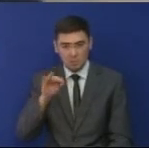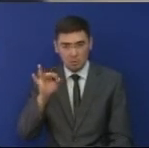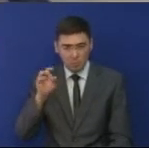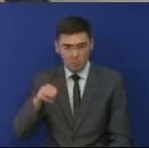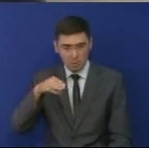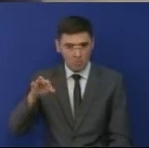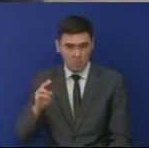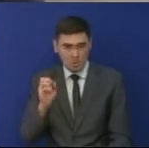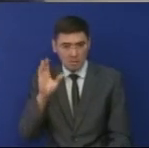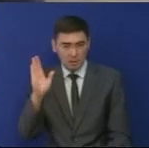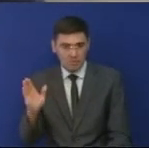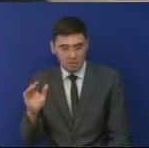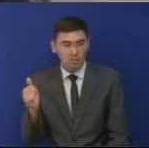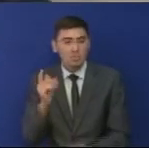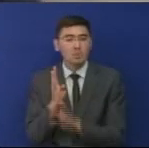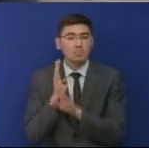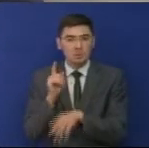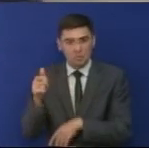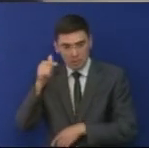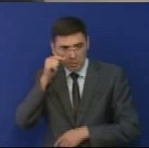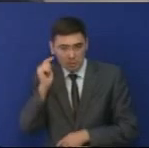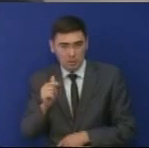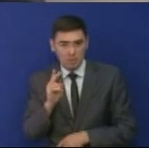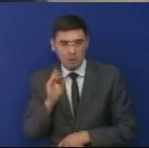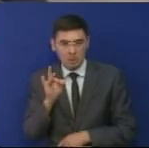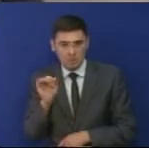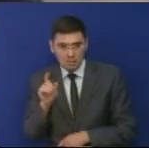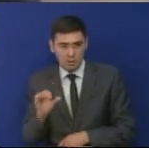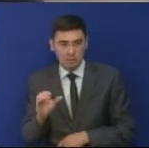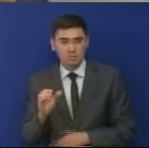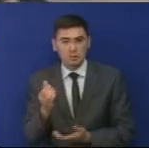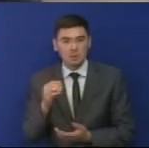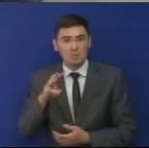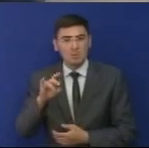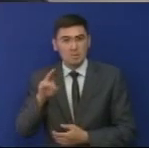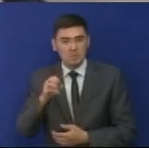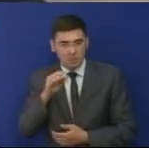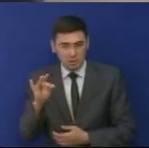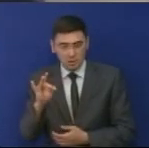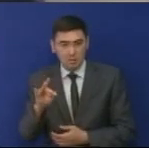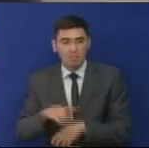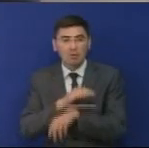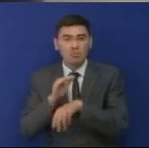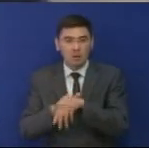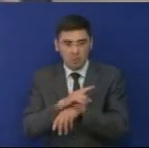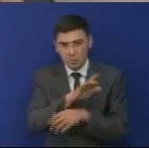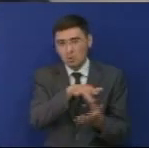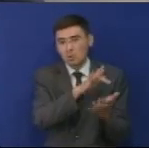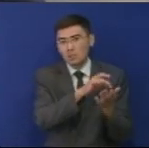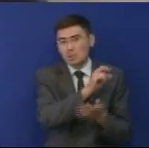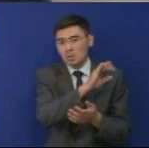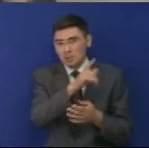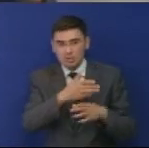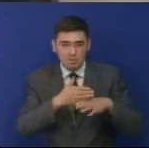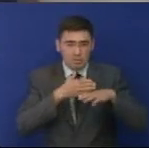Касым-Жомарт Токаев прежде всего проявил себя как грамотный кризис-менеджер. Доказательством этому является Арысь. Он лично посетил город, переговорил